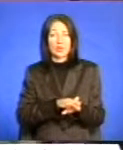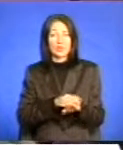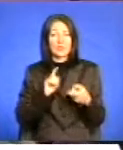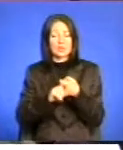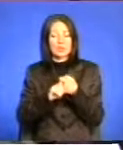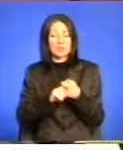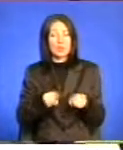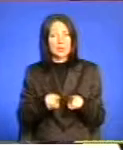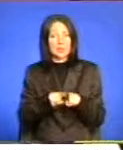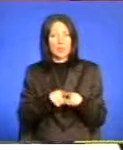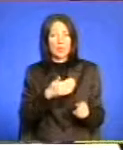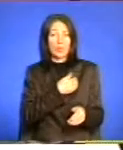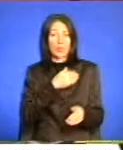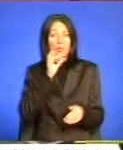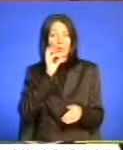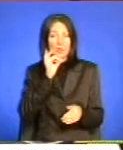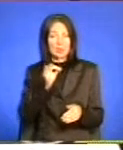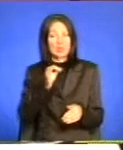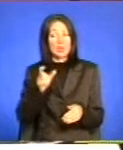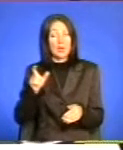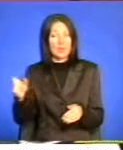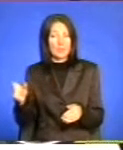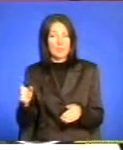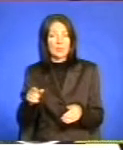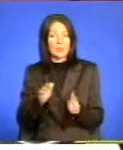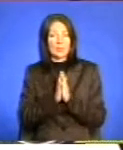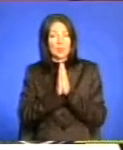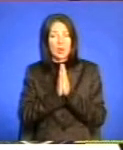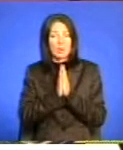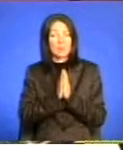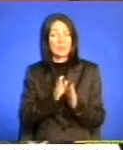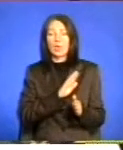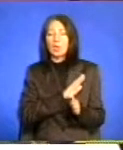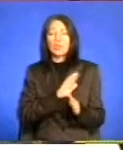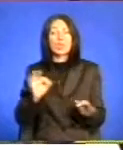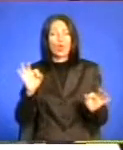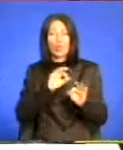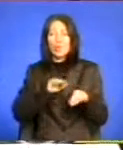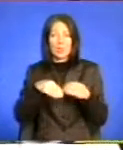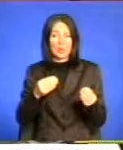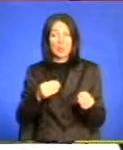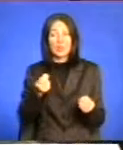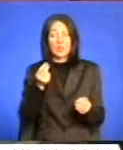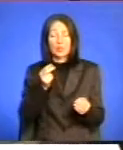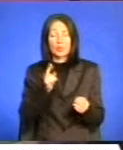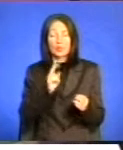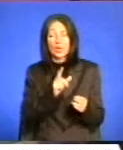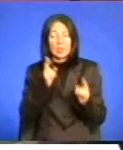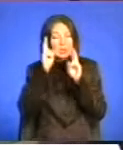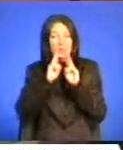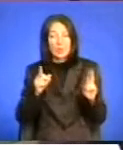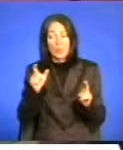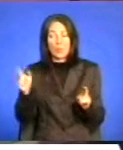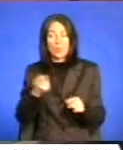хочу звернутися до жителів міста Тернополя з наступним проханням. Ні в якому разі не передавайте грошові кошти невідомим особам, які